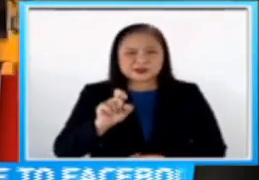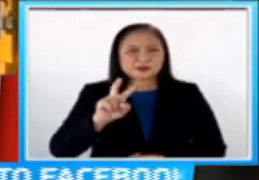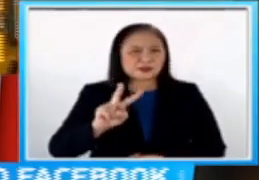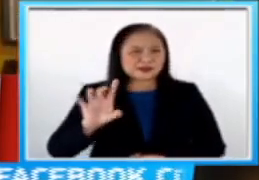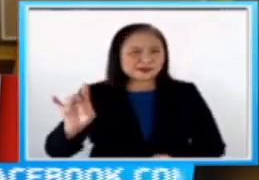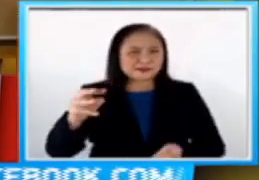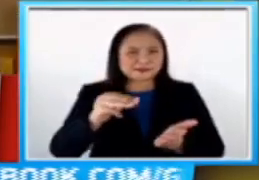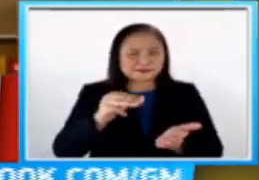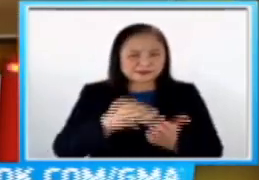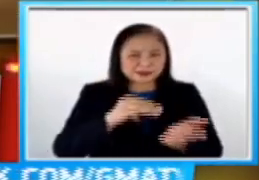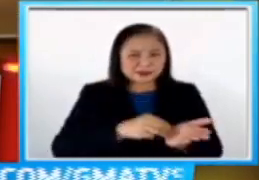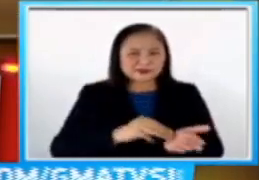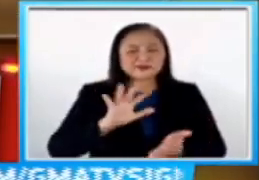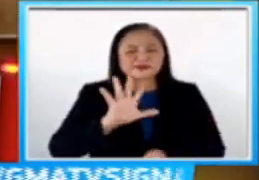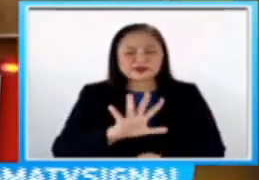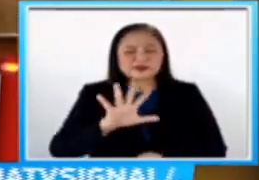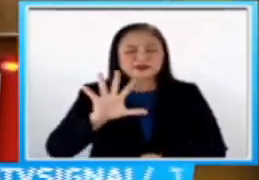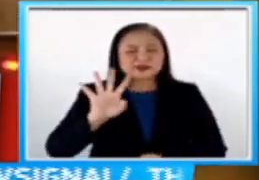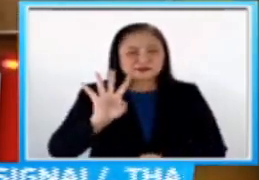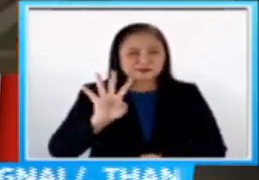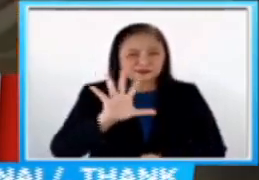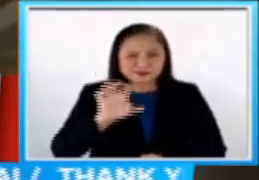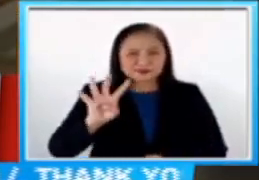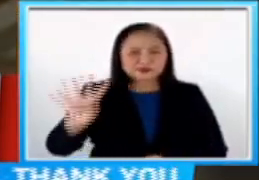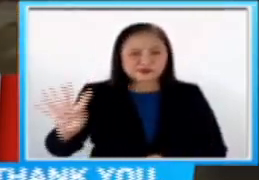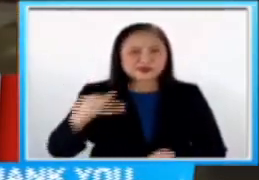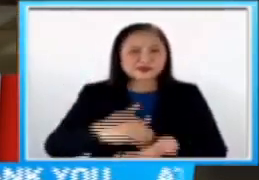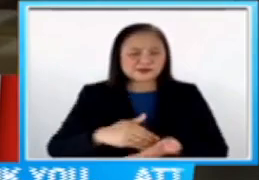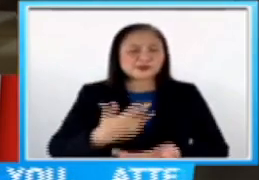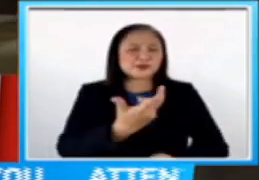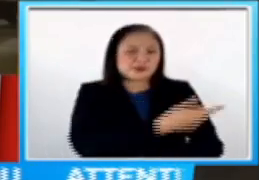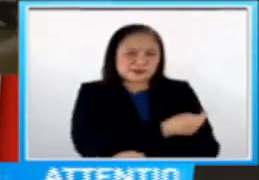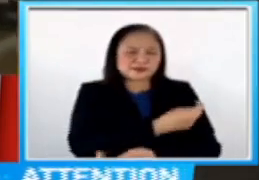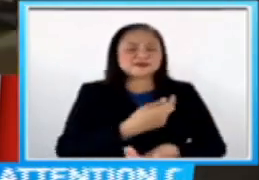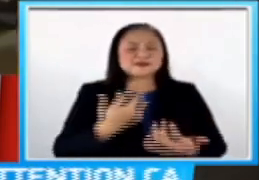128,544,000 doses na ng COVID vaccine ang naiturok sa bansa.